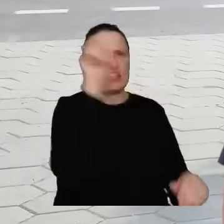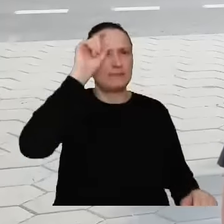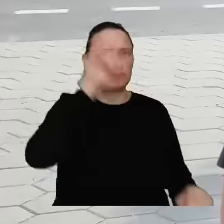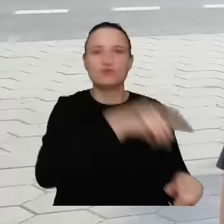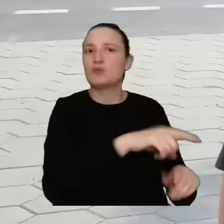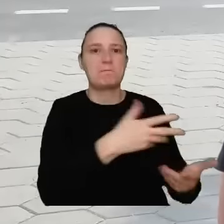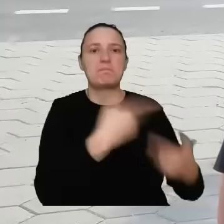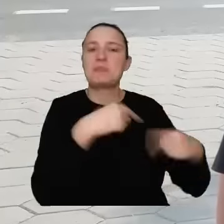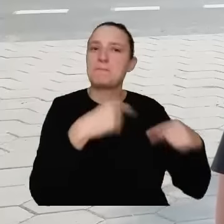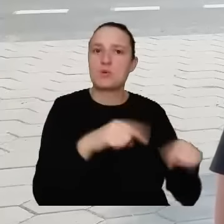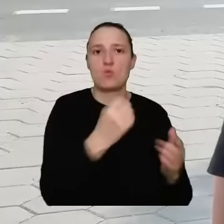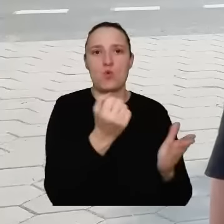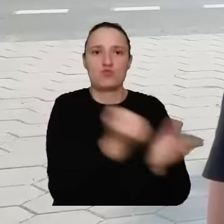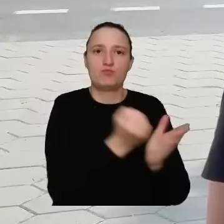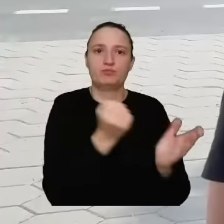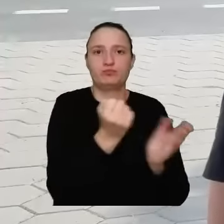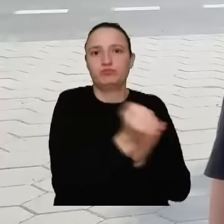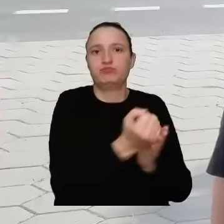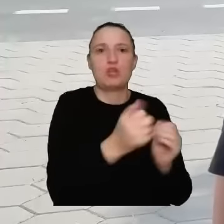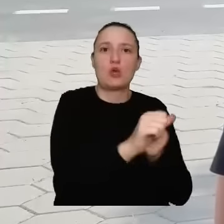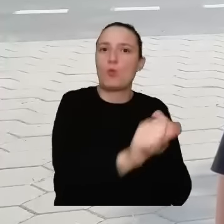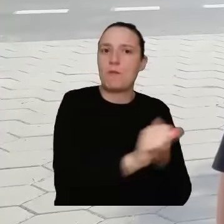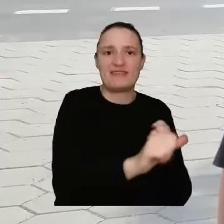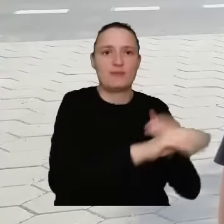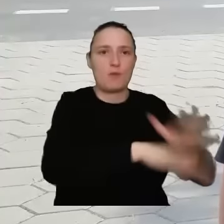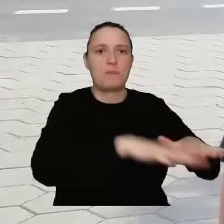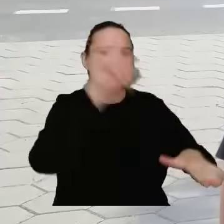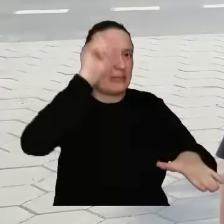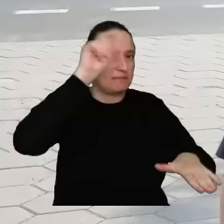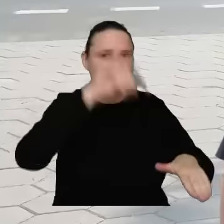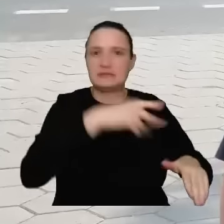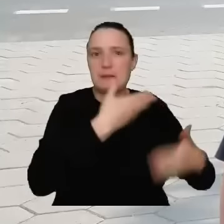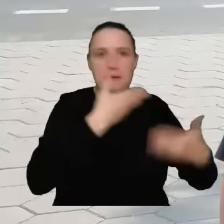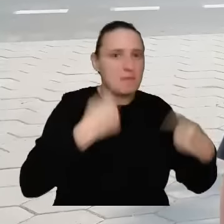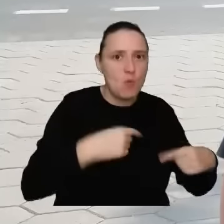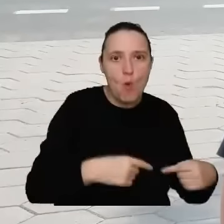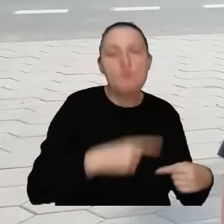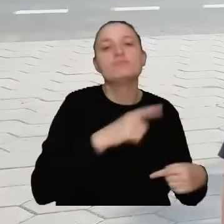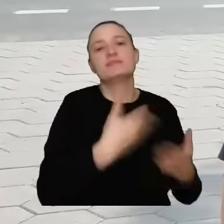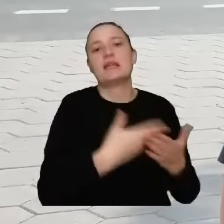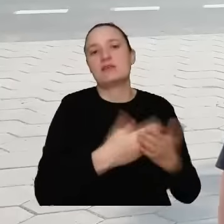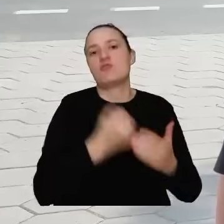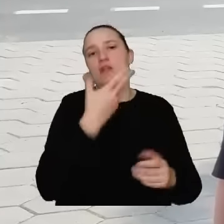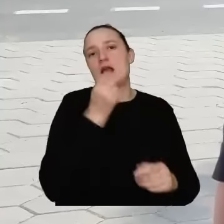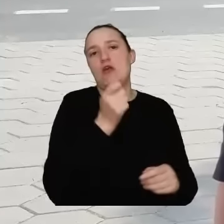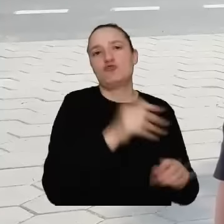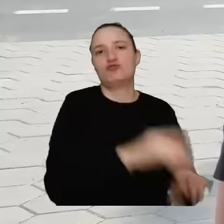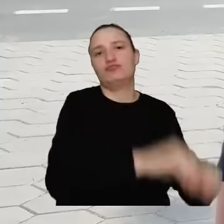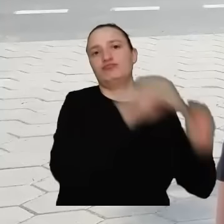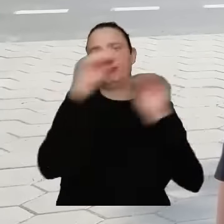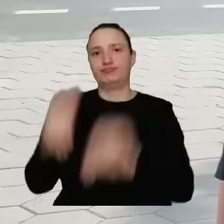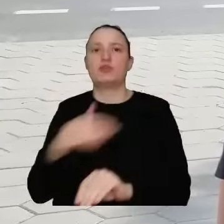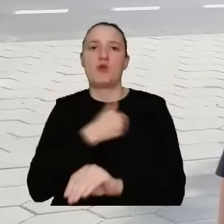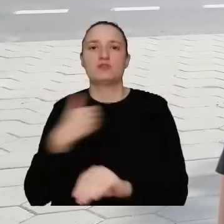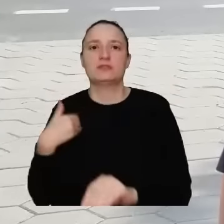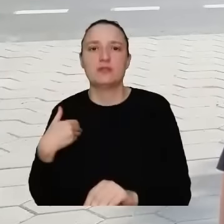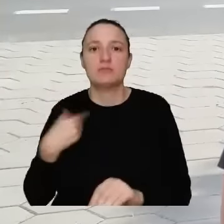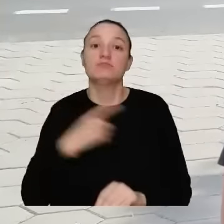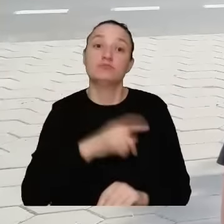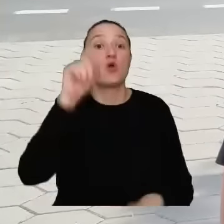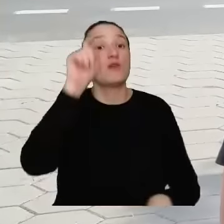posiadał koniecznych do pobytu w Niemczech dokumentów i dlatego parę godzin później został wydalony. Jak uważa Policja